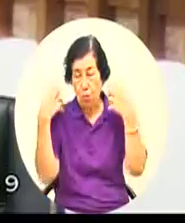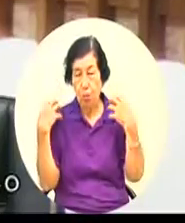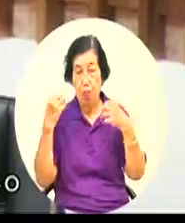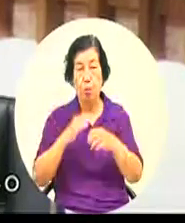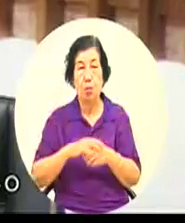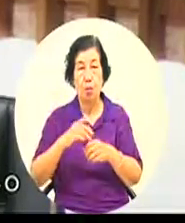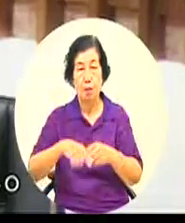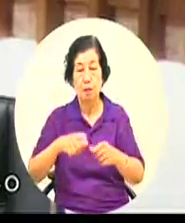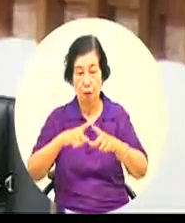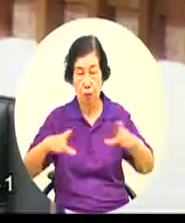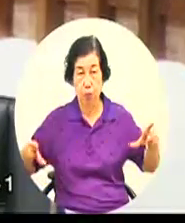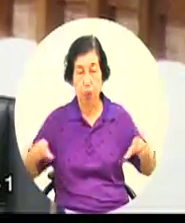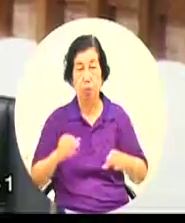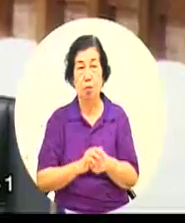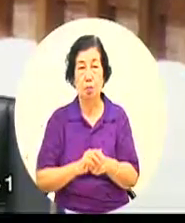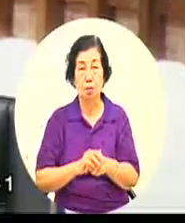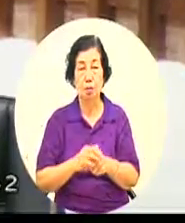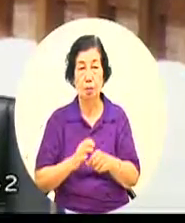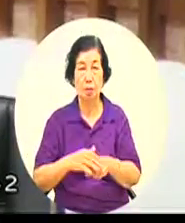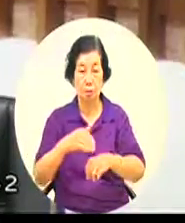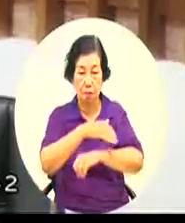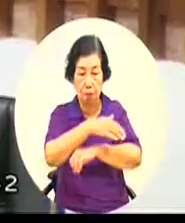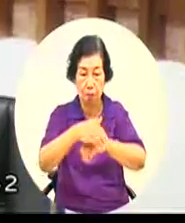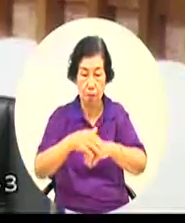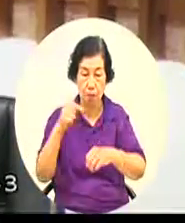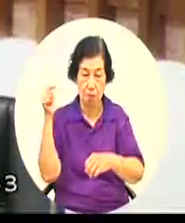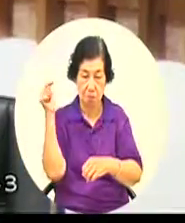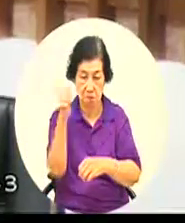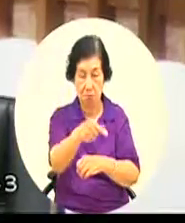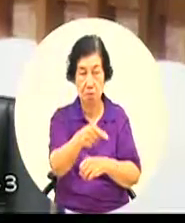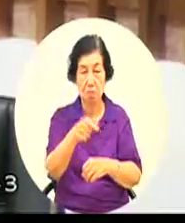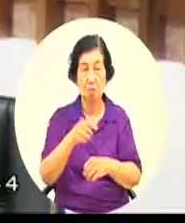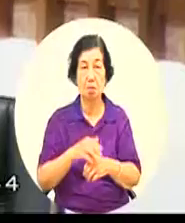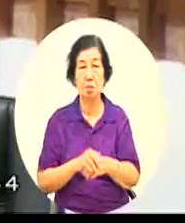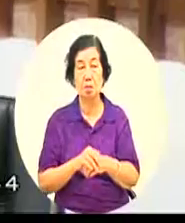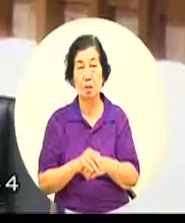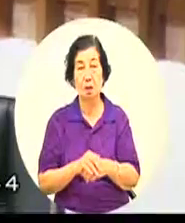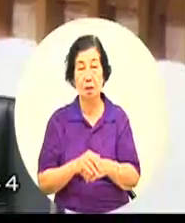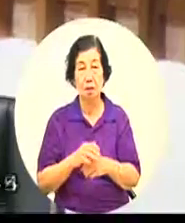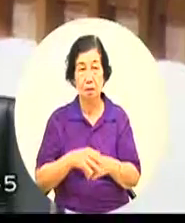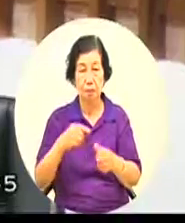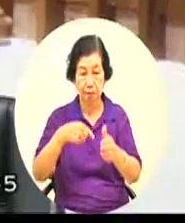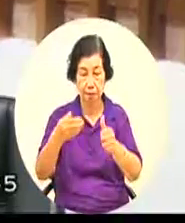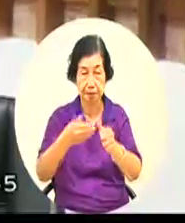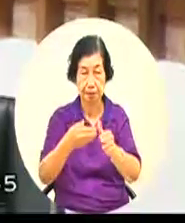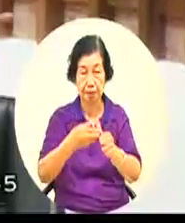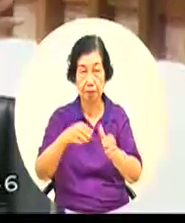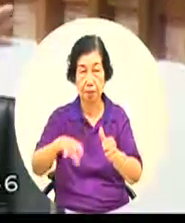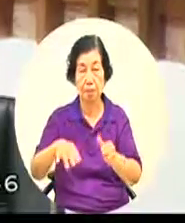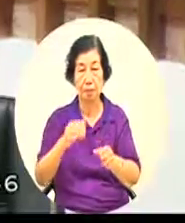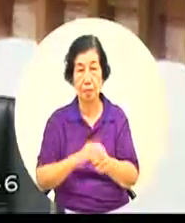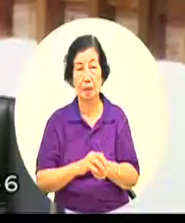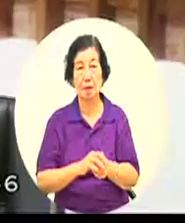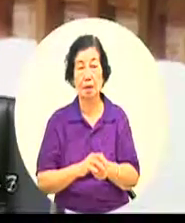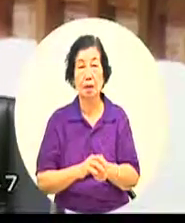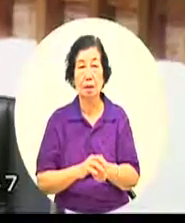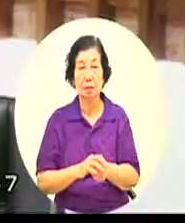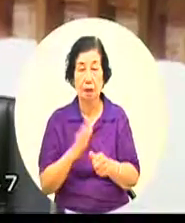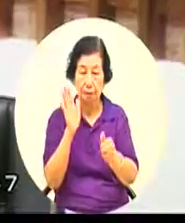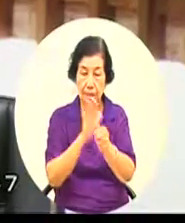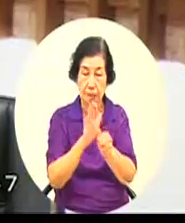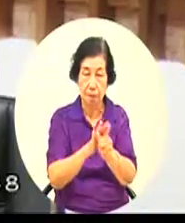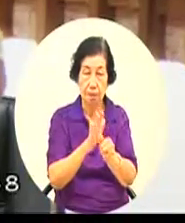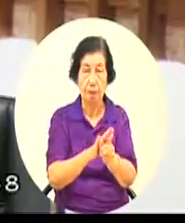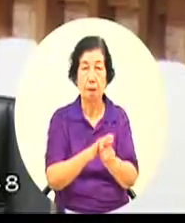是对偏远的地区者，吼、哦，啊，是不是教育，吼、哦，咱来吼、哦、体谅这些比较偏远地区的这个学